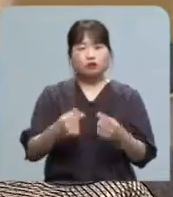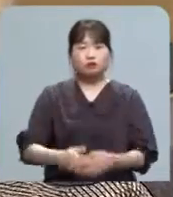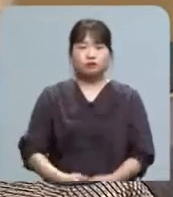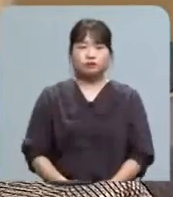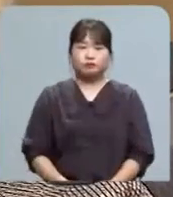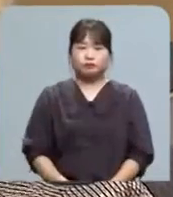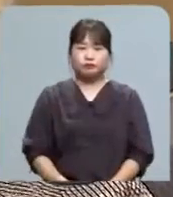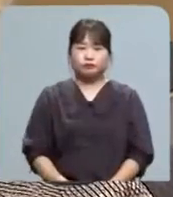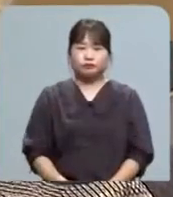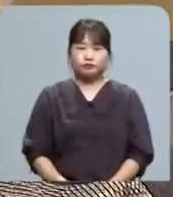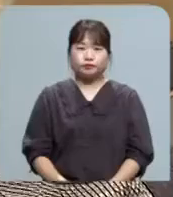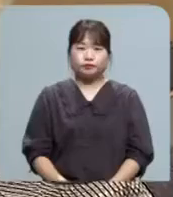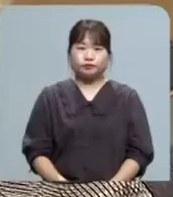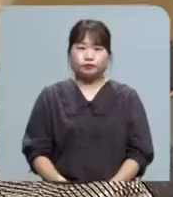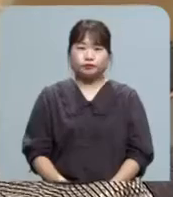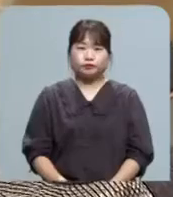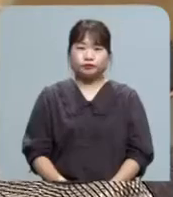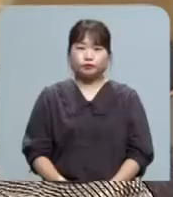us 조진형 입니다